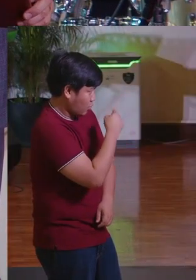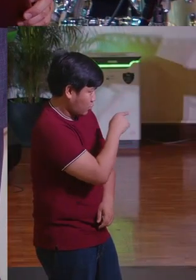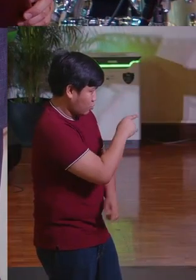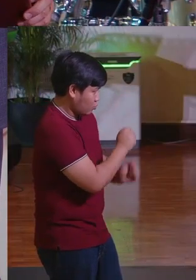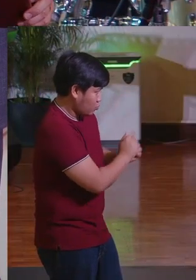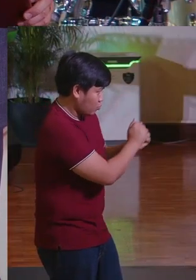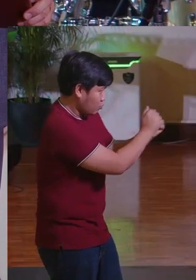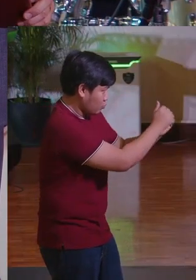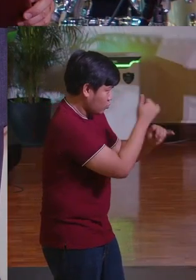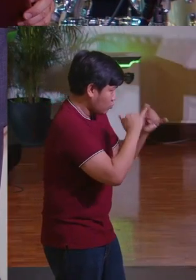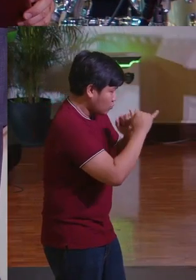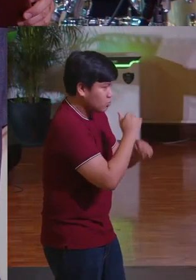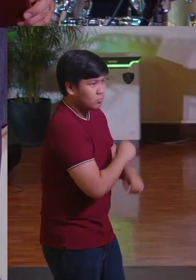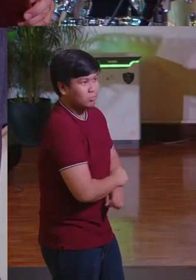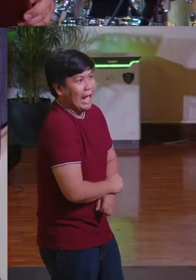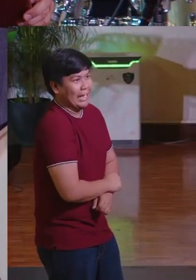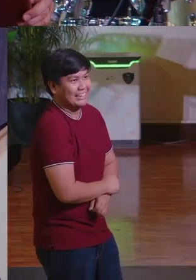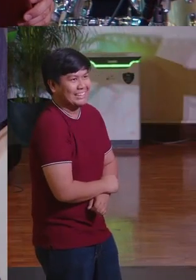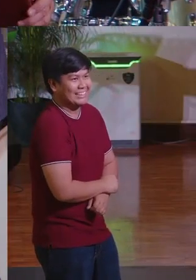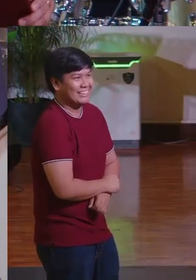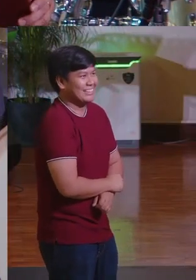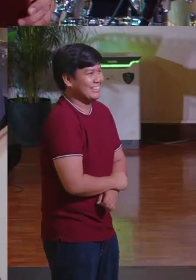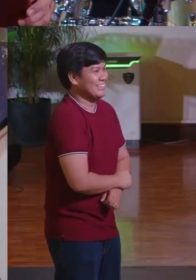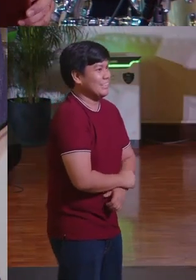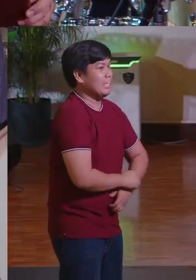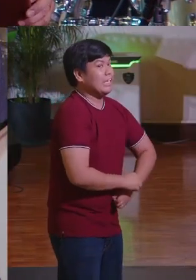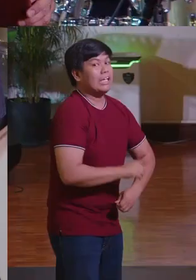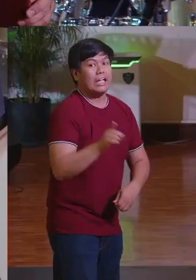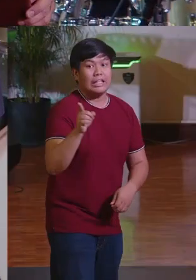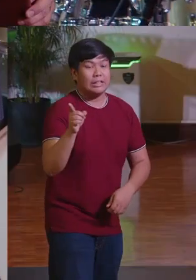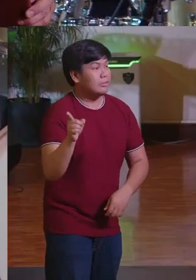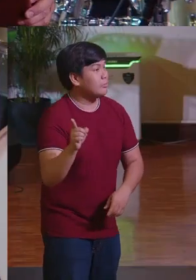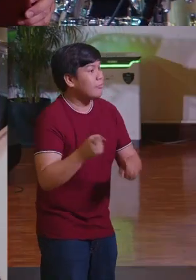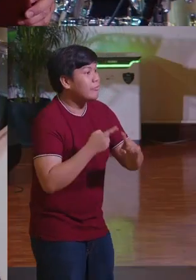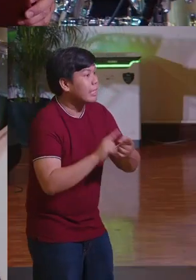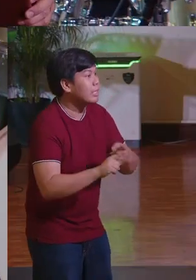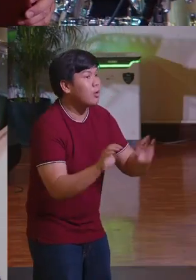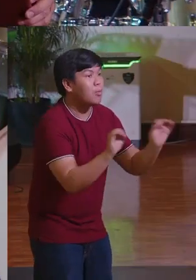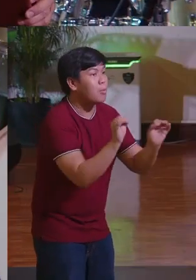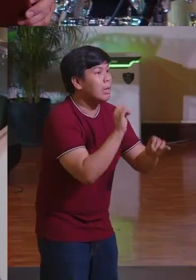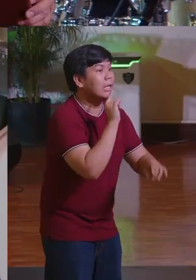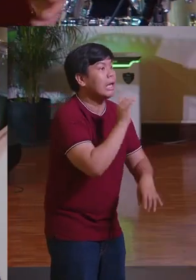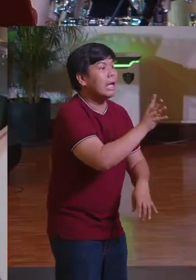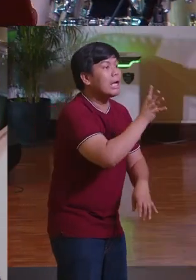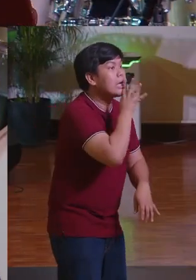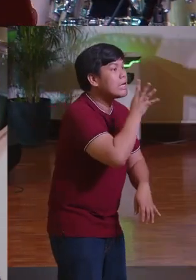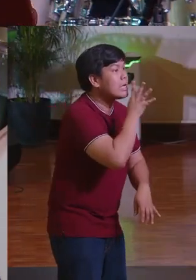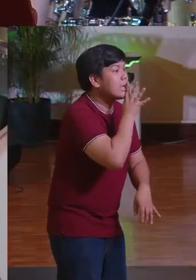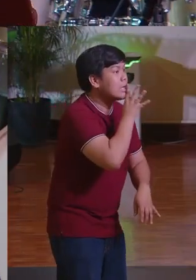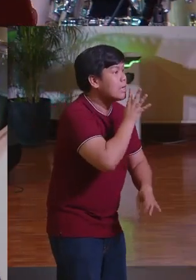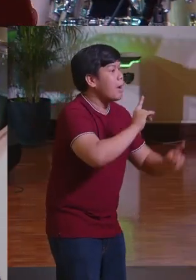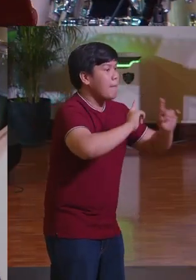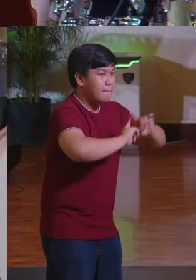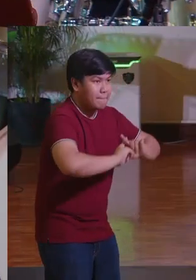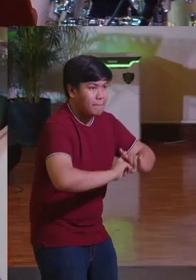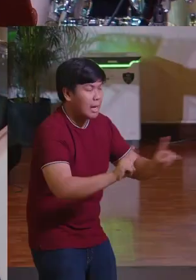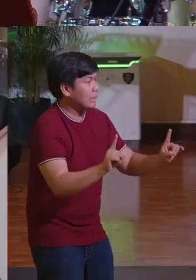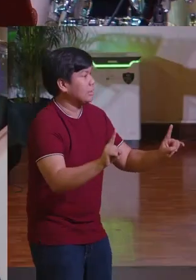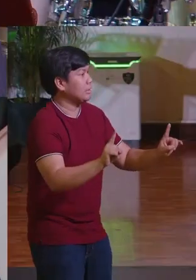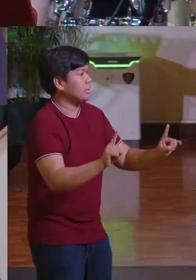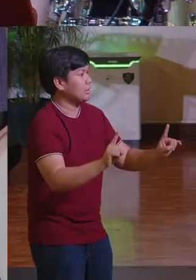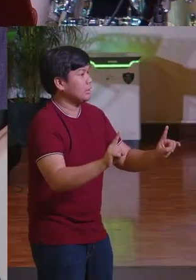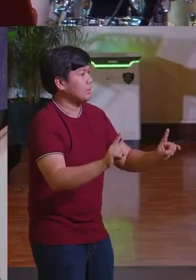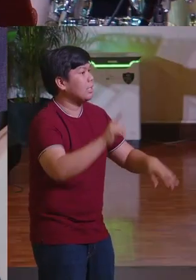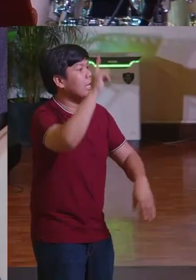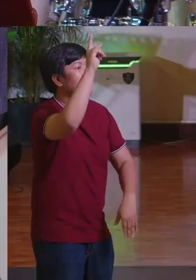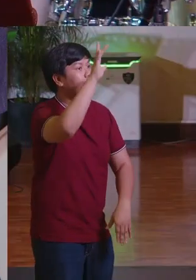Alam niyo po, yung mga salita na yun na hindi man niya binanggit, ang Panginoon kumilos sa senaryo na yan at